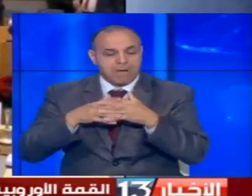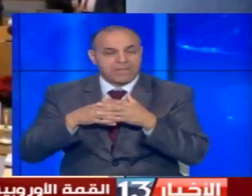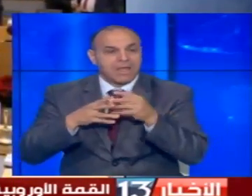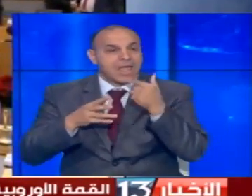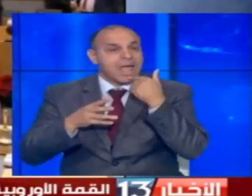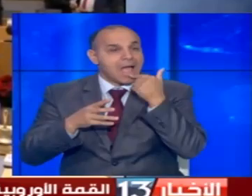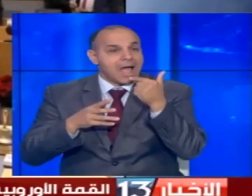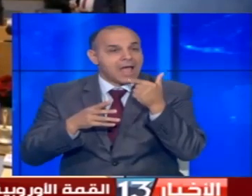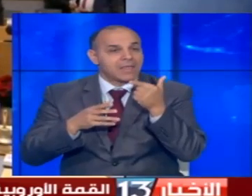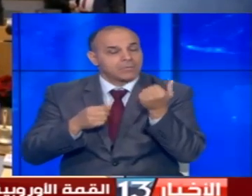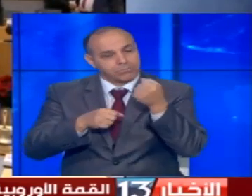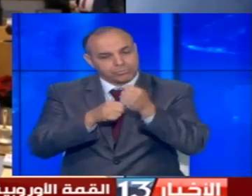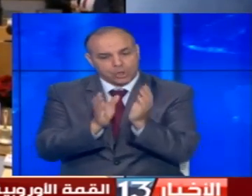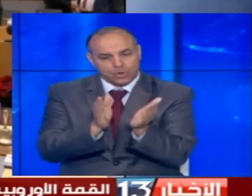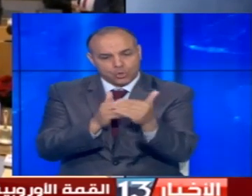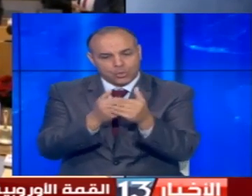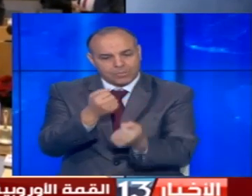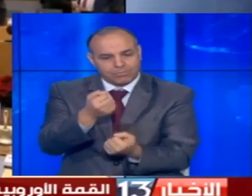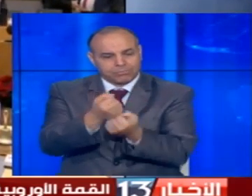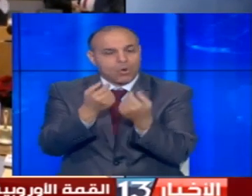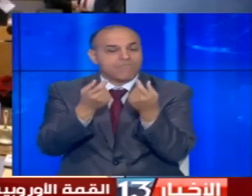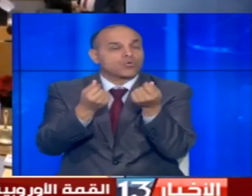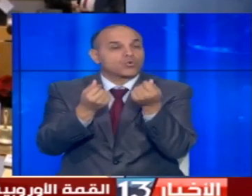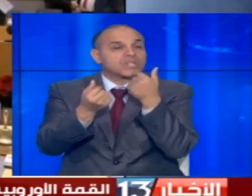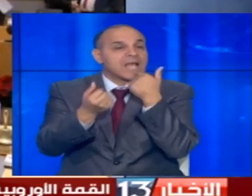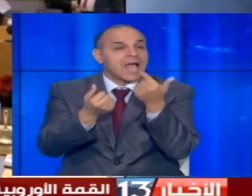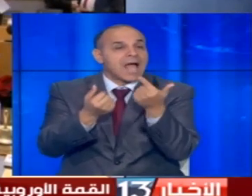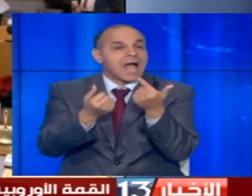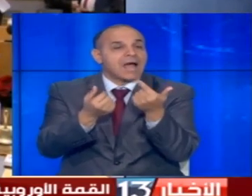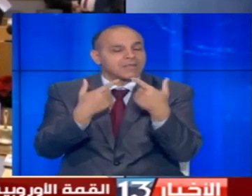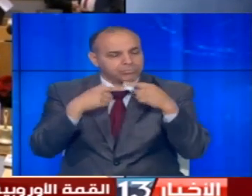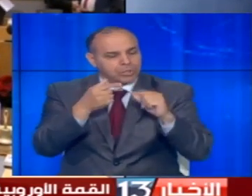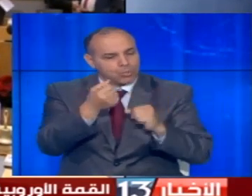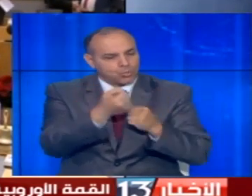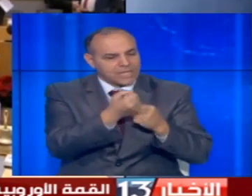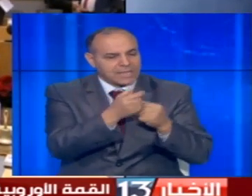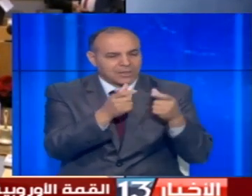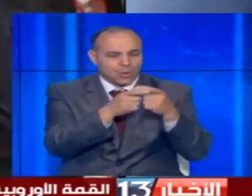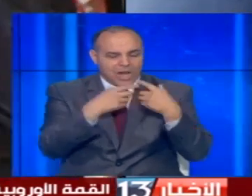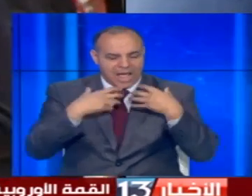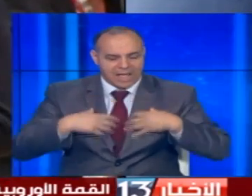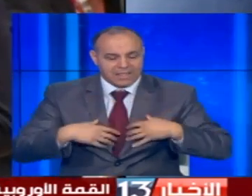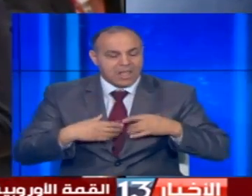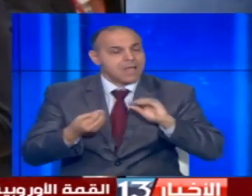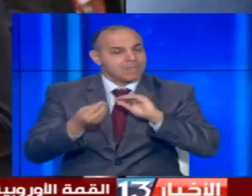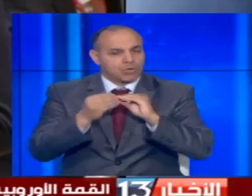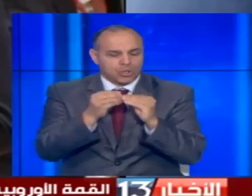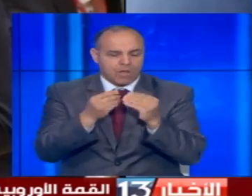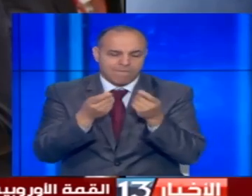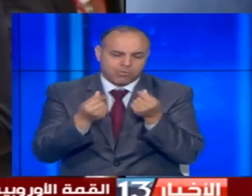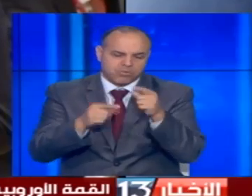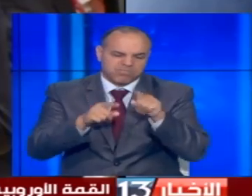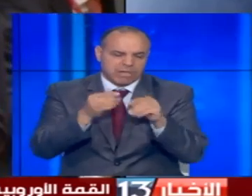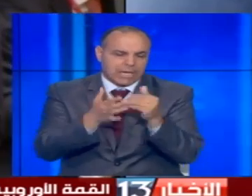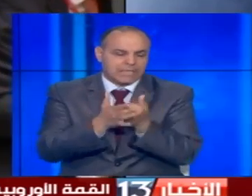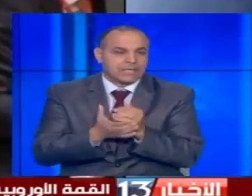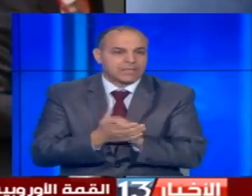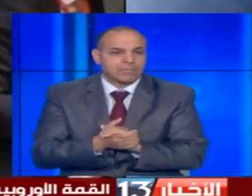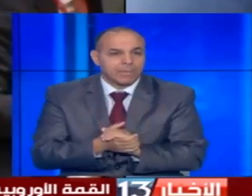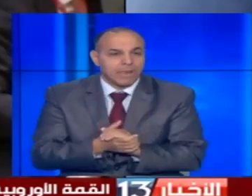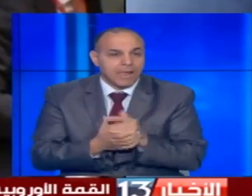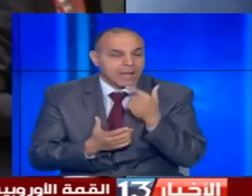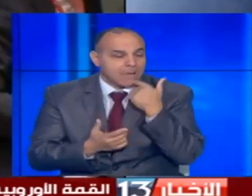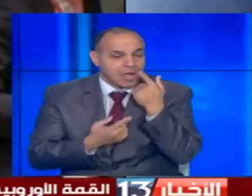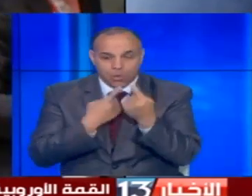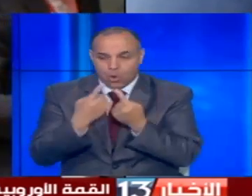تتعلق بانشاء صندوق انقاظ المالي للتدخل ومساعده الدول الاعضاء التي تواجه اضطرابات اقتصاديه كما